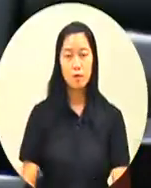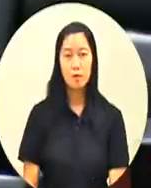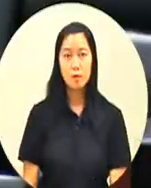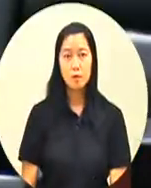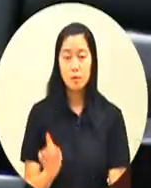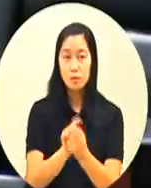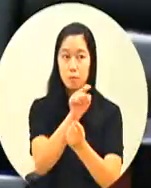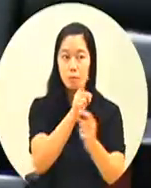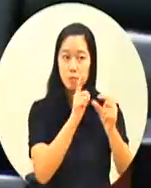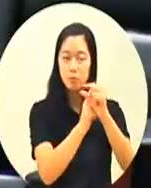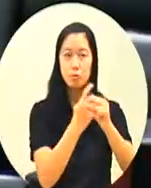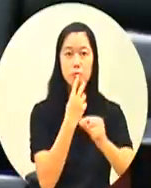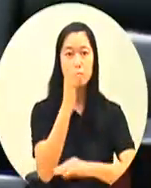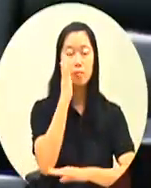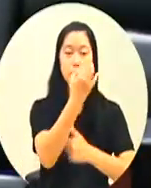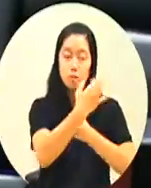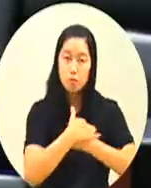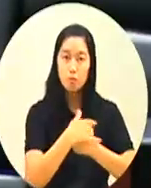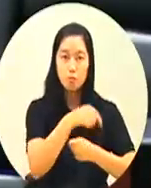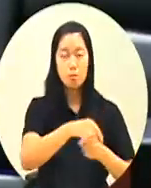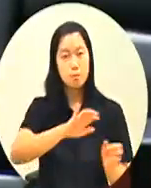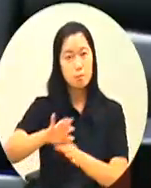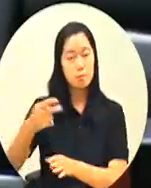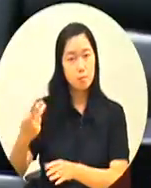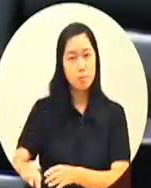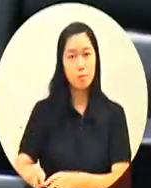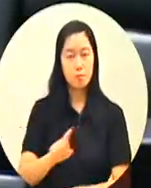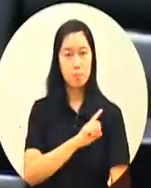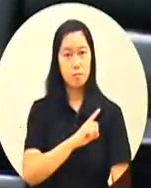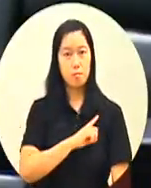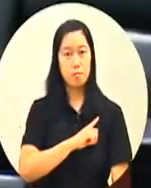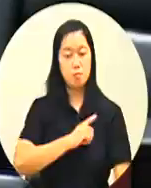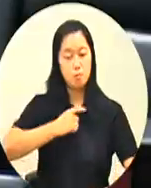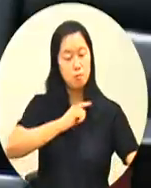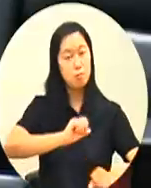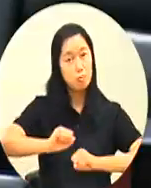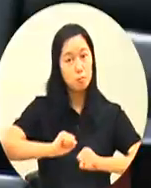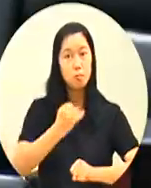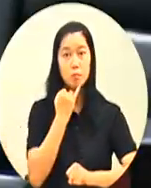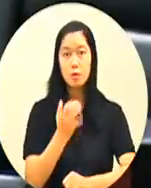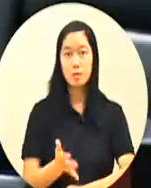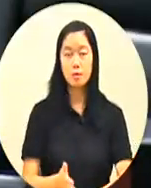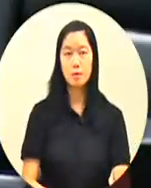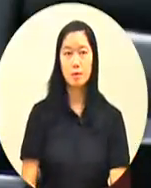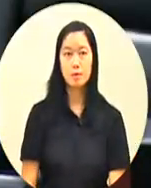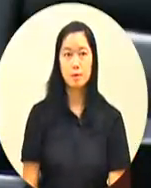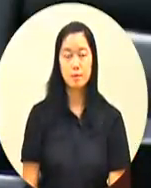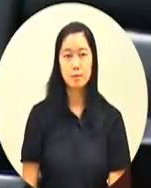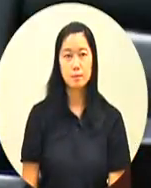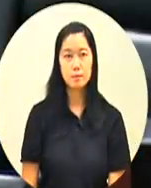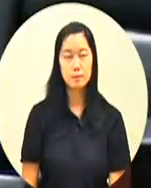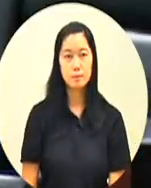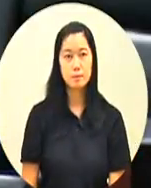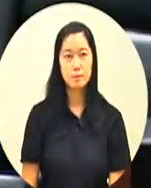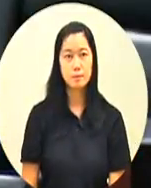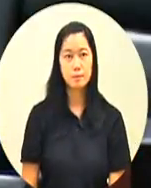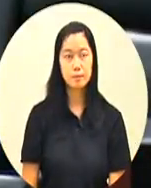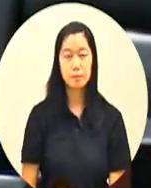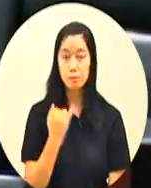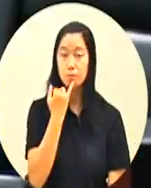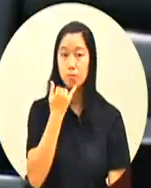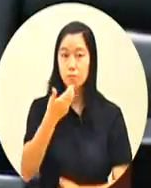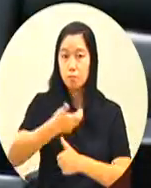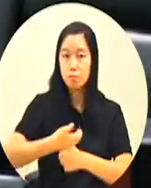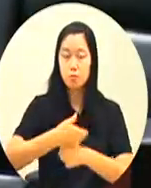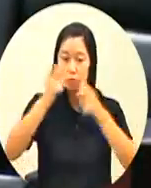求中央的支持以外吼，我们是不是有可能我们自己来处理这样子类似一个这样子的基金的支持，来给我们